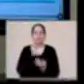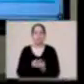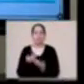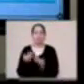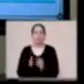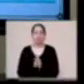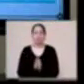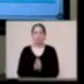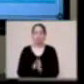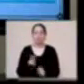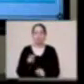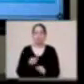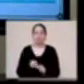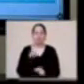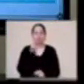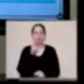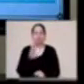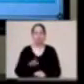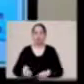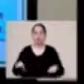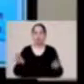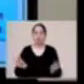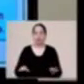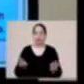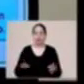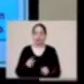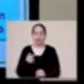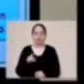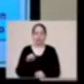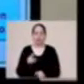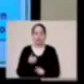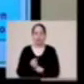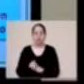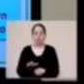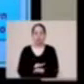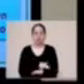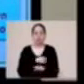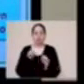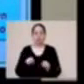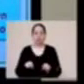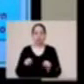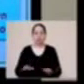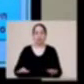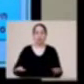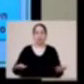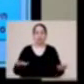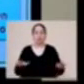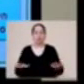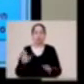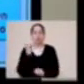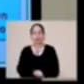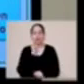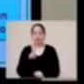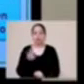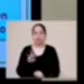Посмотрите, пожалуйста, на эту птицу в полете. Гриф очень долго может парить в воздухе,